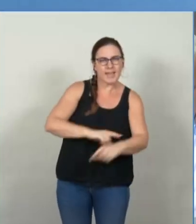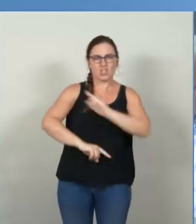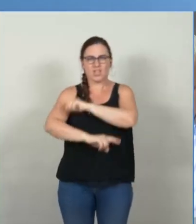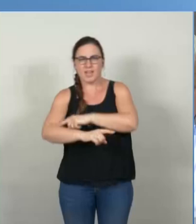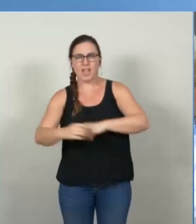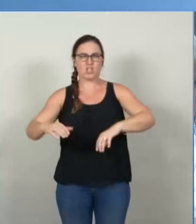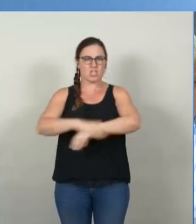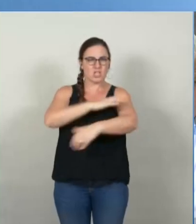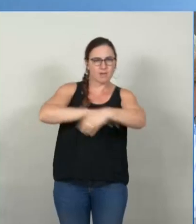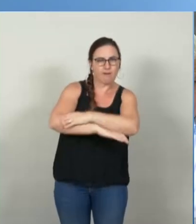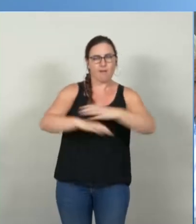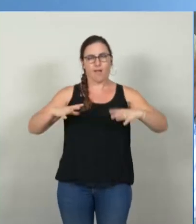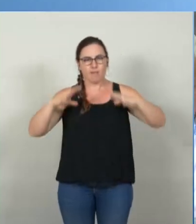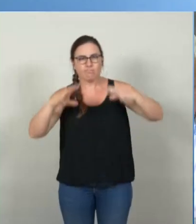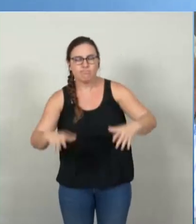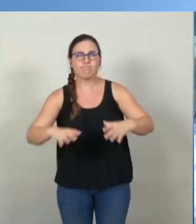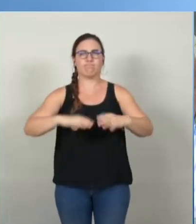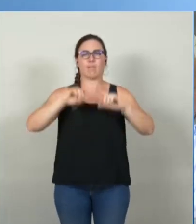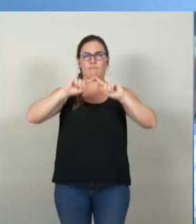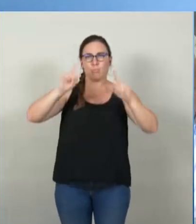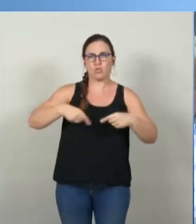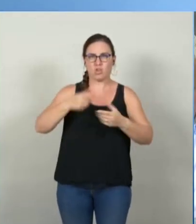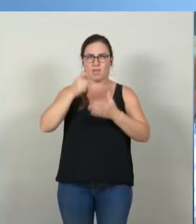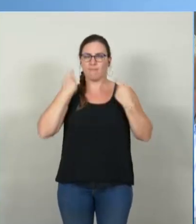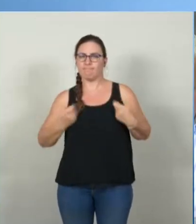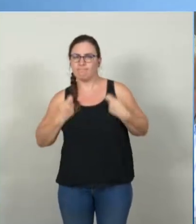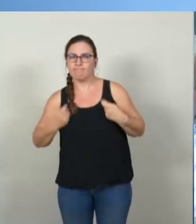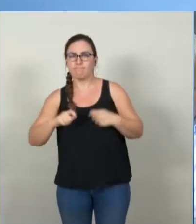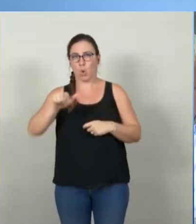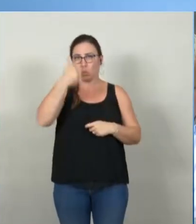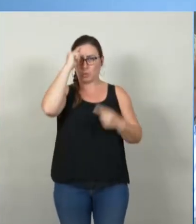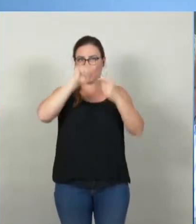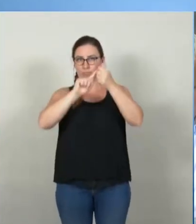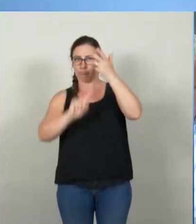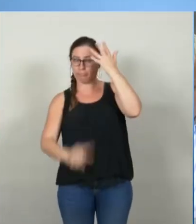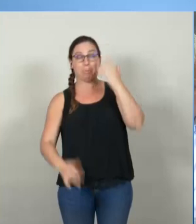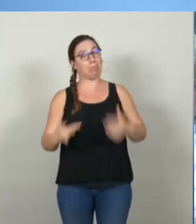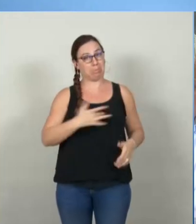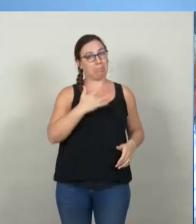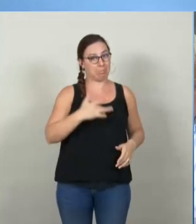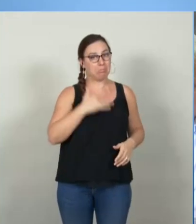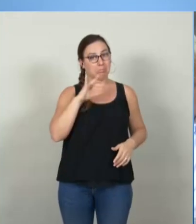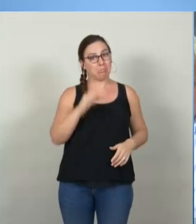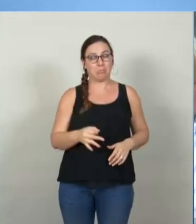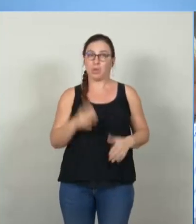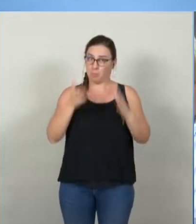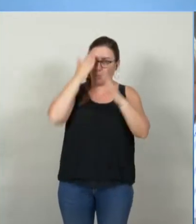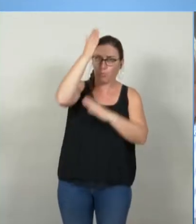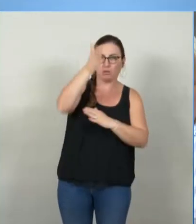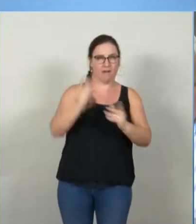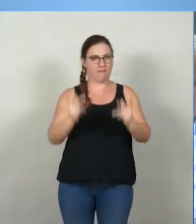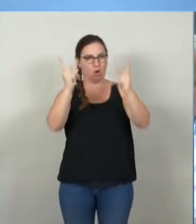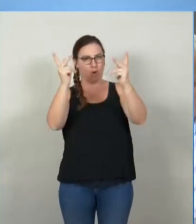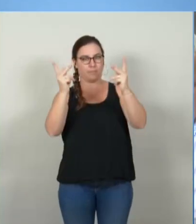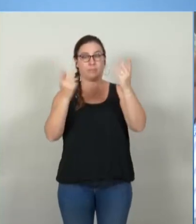de moyens financiers ont été consacrés à cette année capital verte avec 12 thématiques particulièrement intéressantes et porteuses d'avenir mais